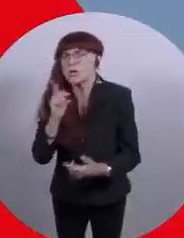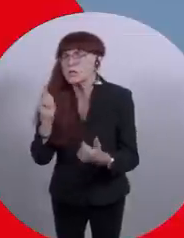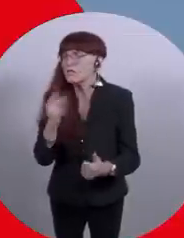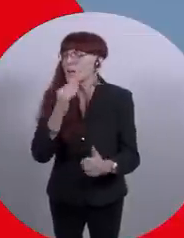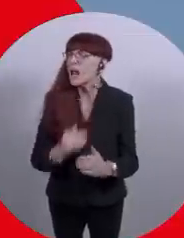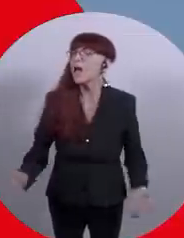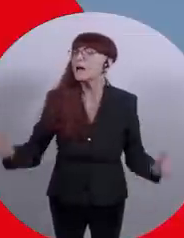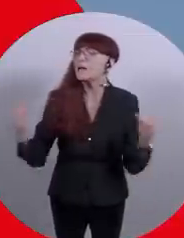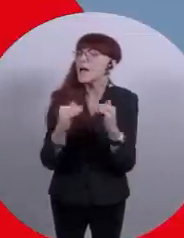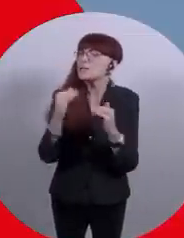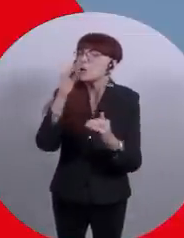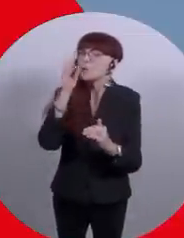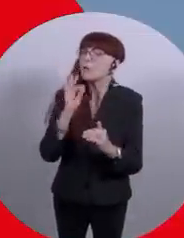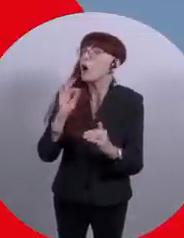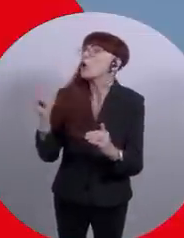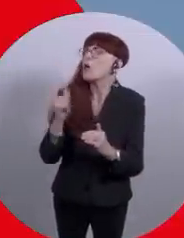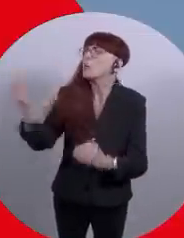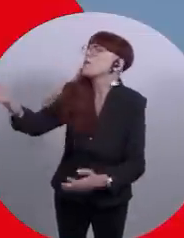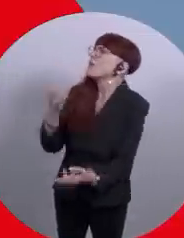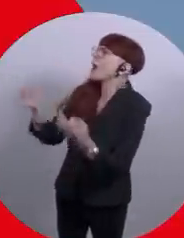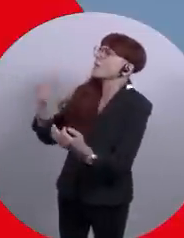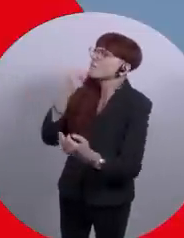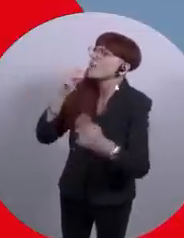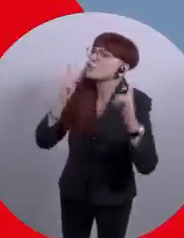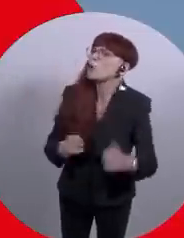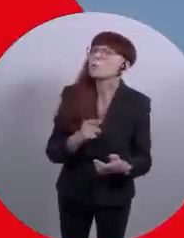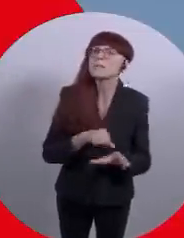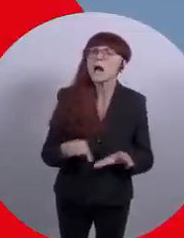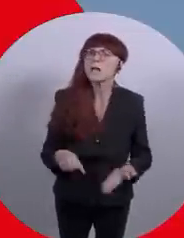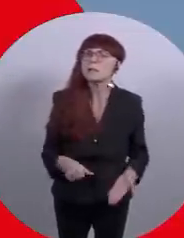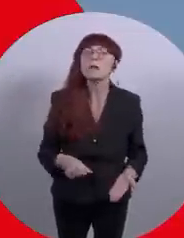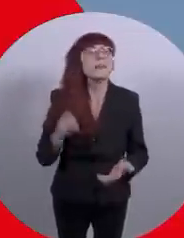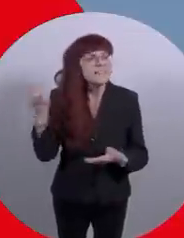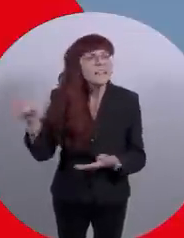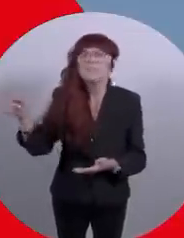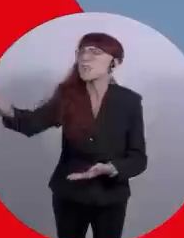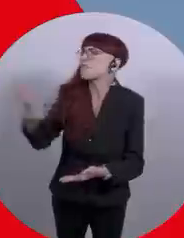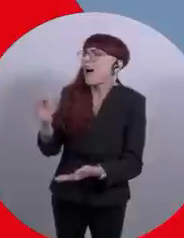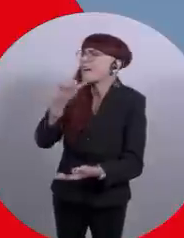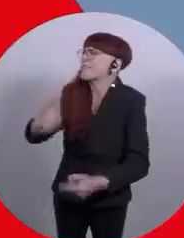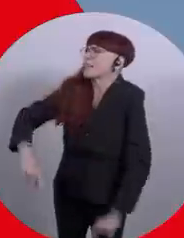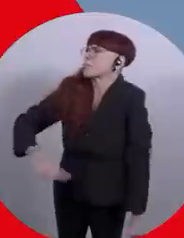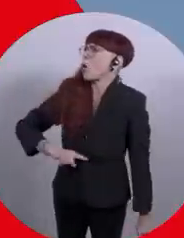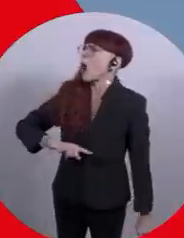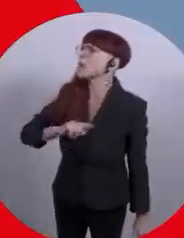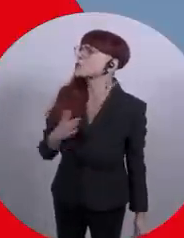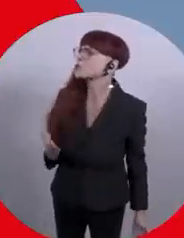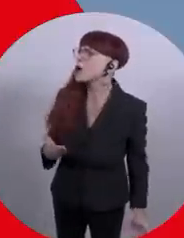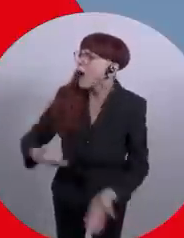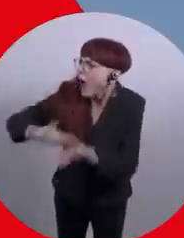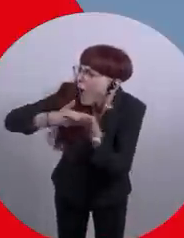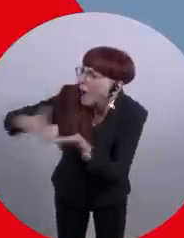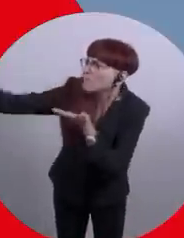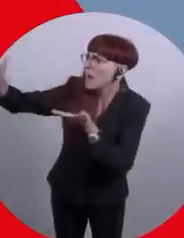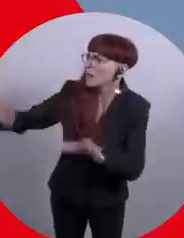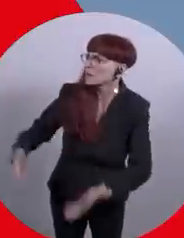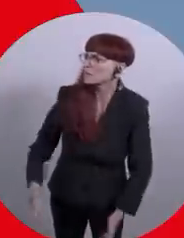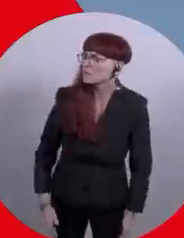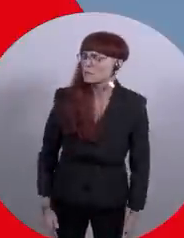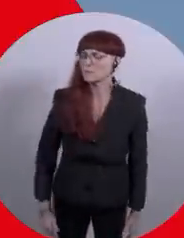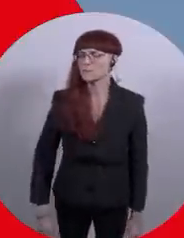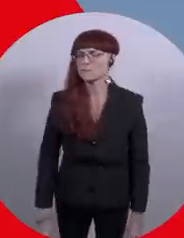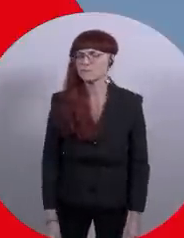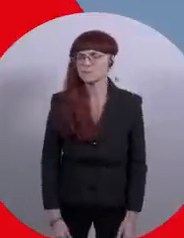der Frauen jedes Mal dann freuen soll diese Frage weisen wir zurück ist unmoralisch liebe Genossinnen und Genossen